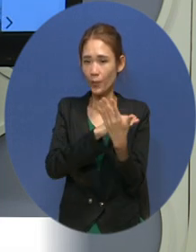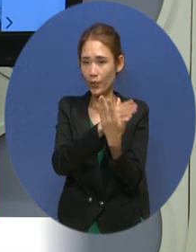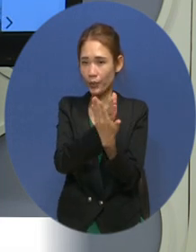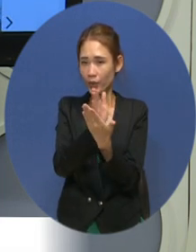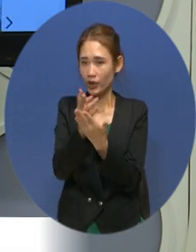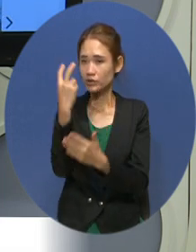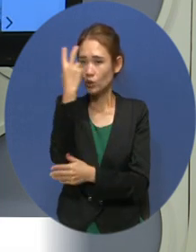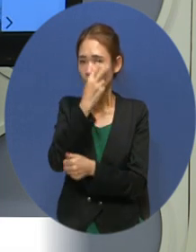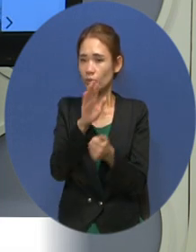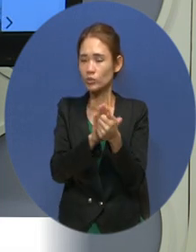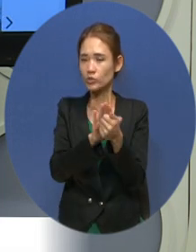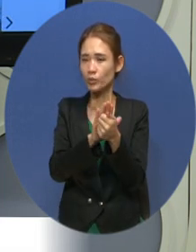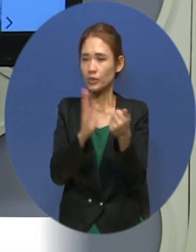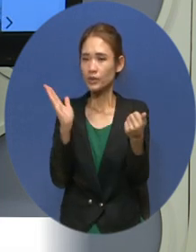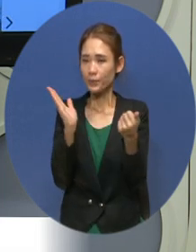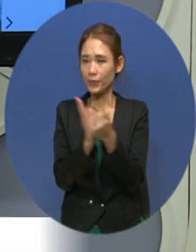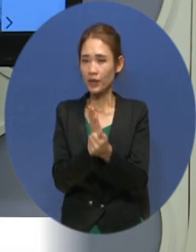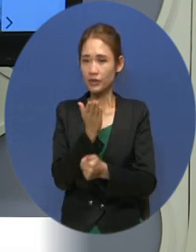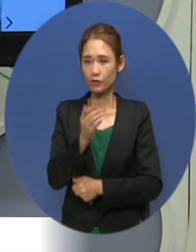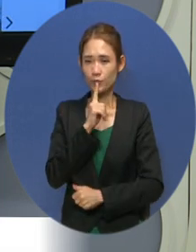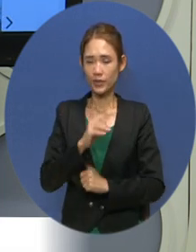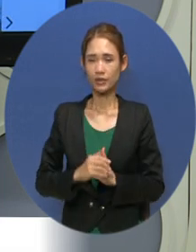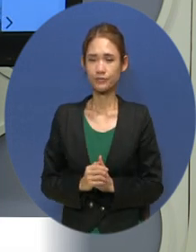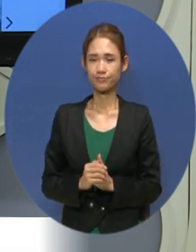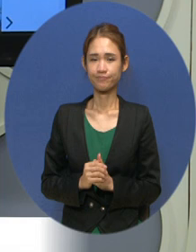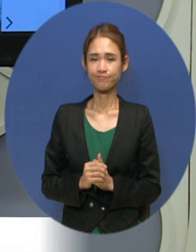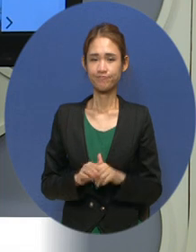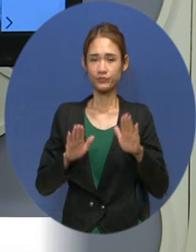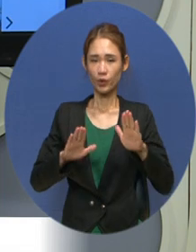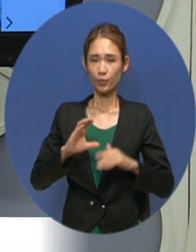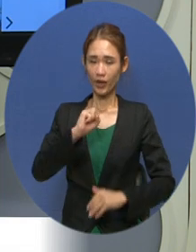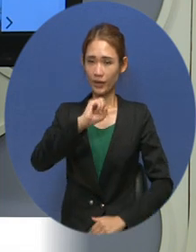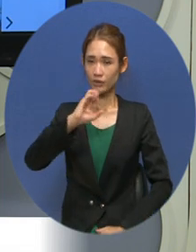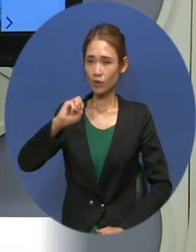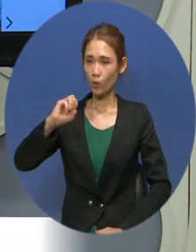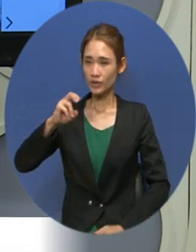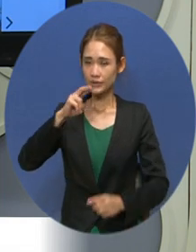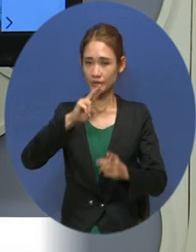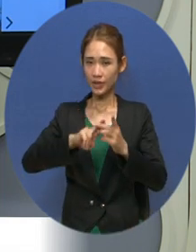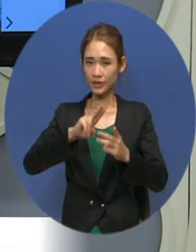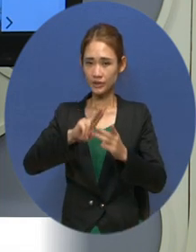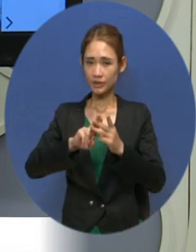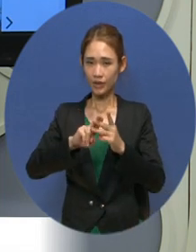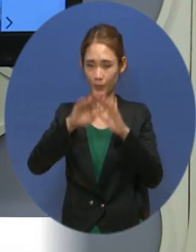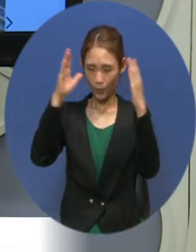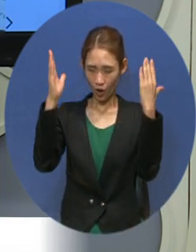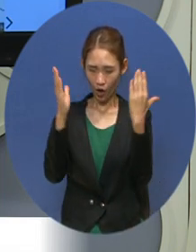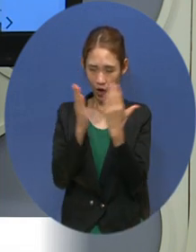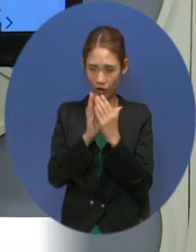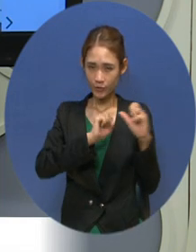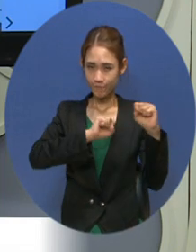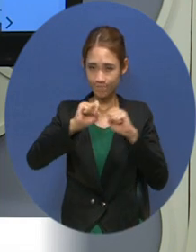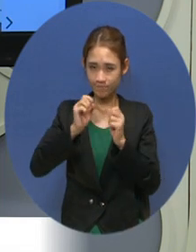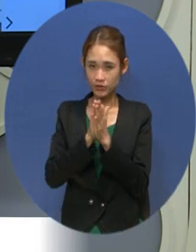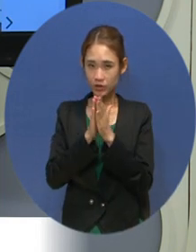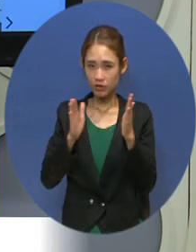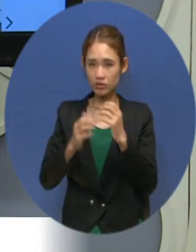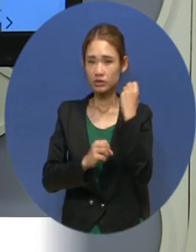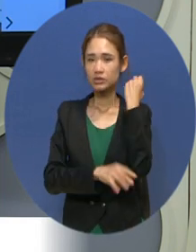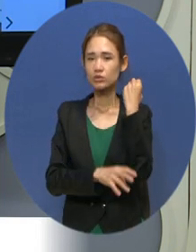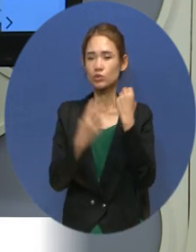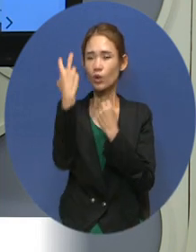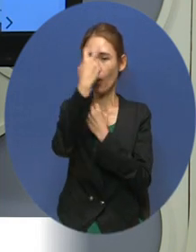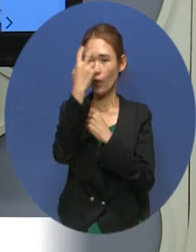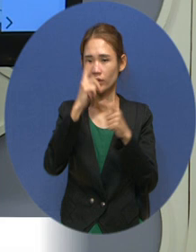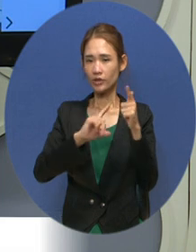서비스를 맞춤 제공합니다 이번 돌 05 sos 센터 전면 시행과 함께 기존 돌봄 서비스도 대폭